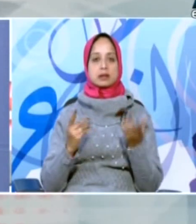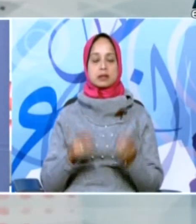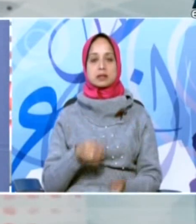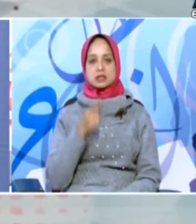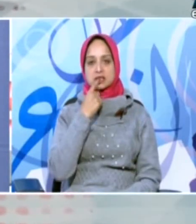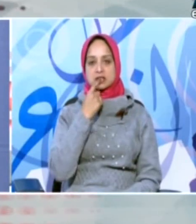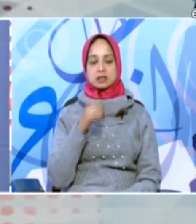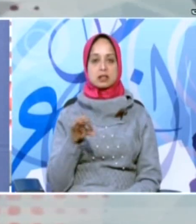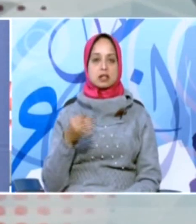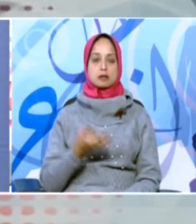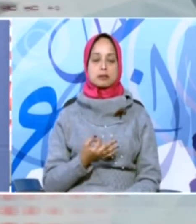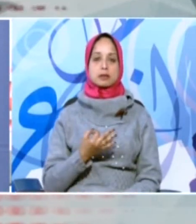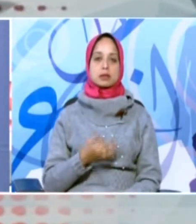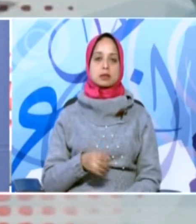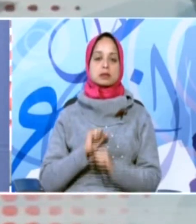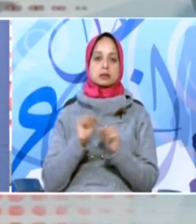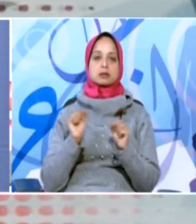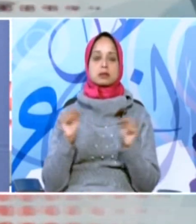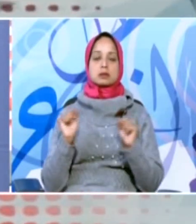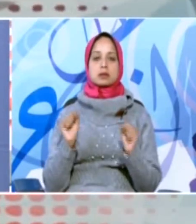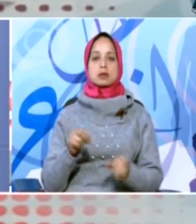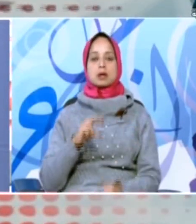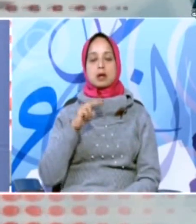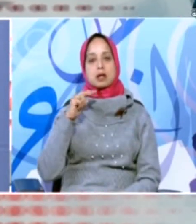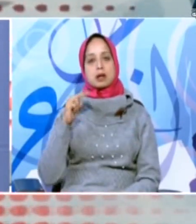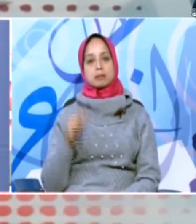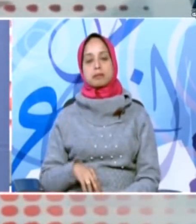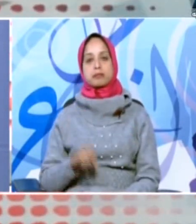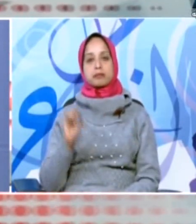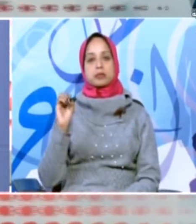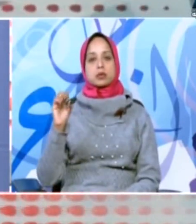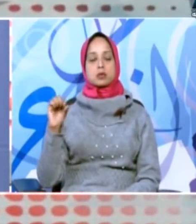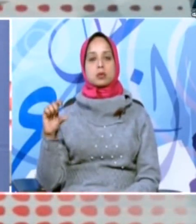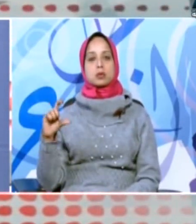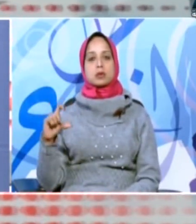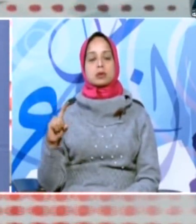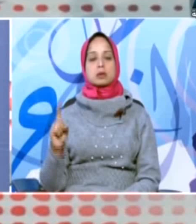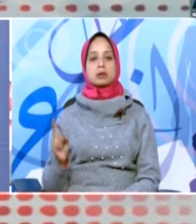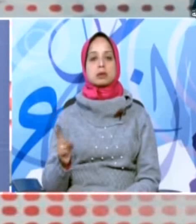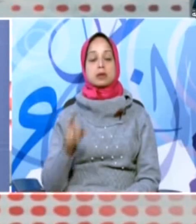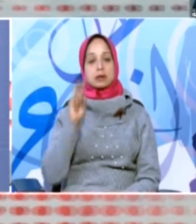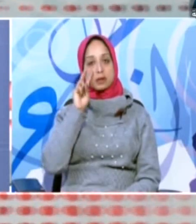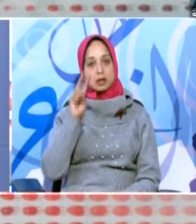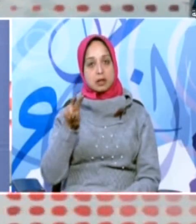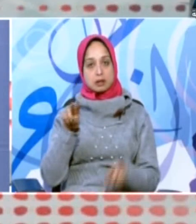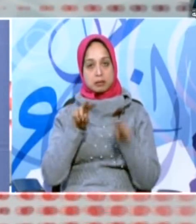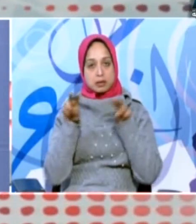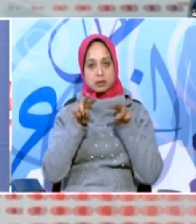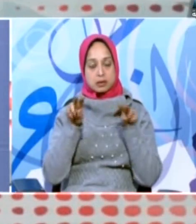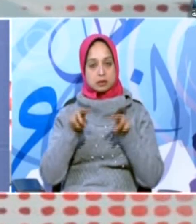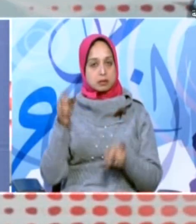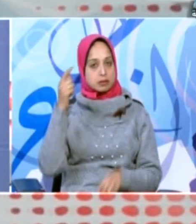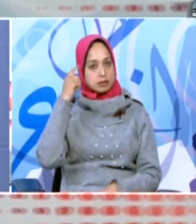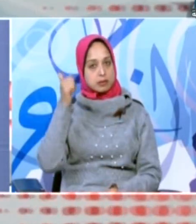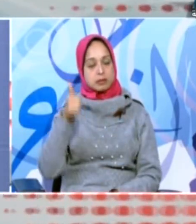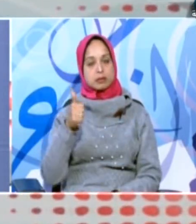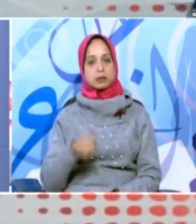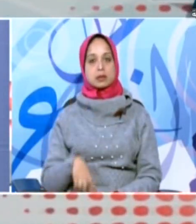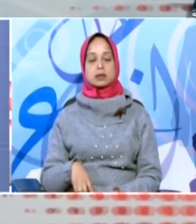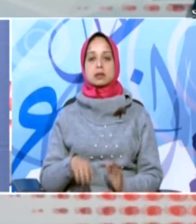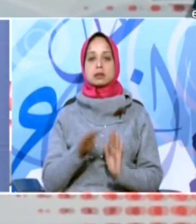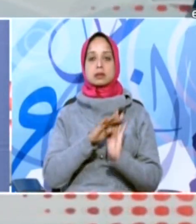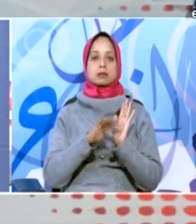35، يعني جت مرتين في الامتحان واتكلم على انها ايه؟ ثورة. فنخلي بالنا منكم يا اولاد، الله يخليكم. تبقى دي ظروف معاهدة